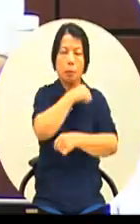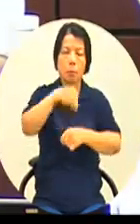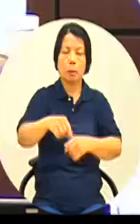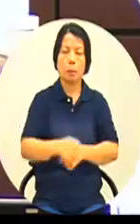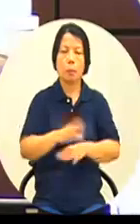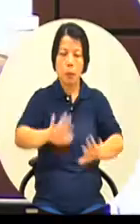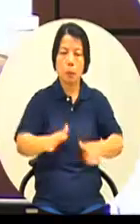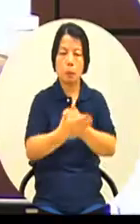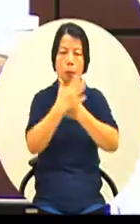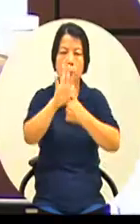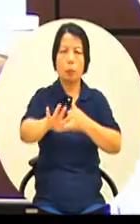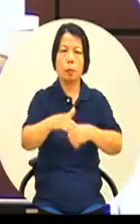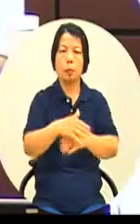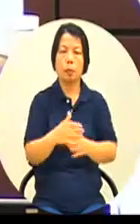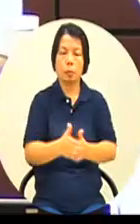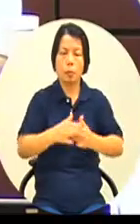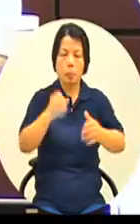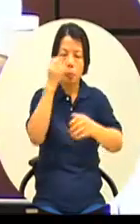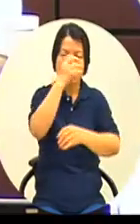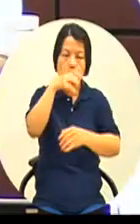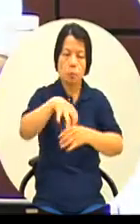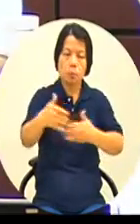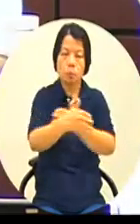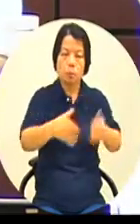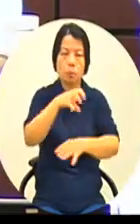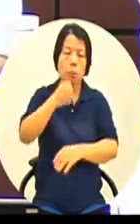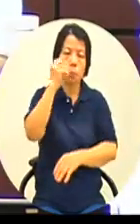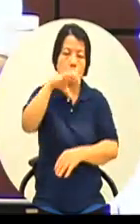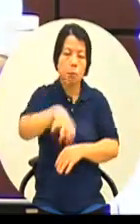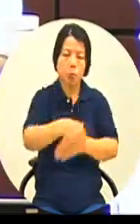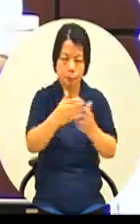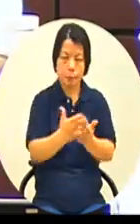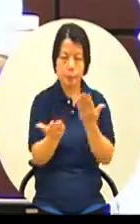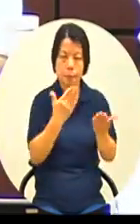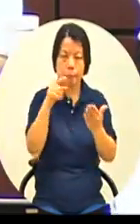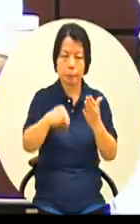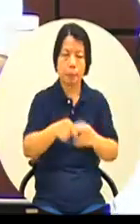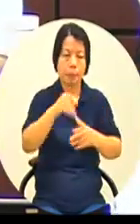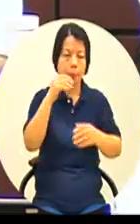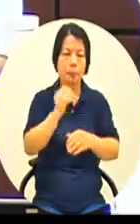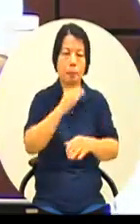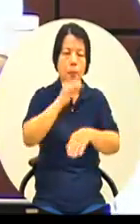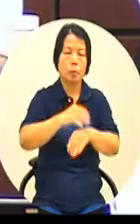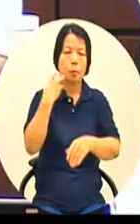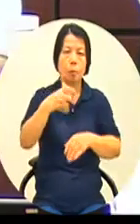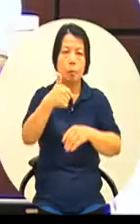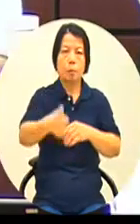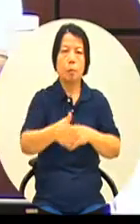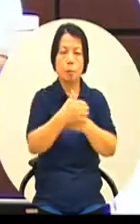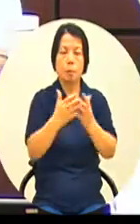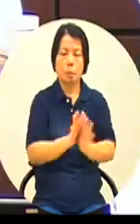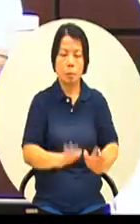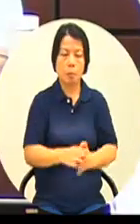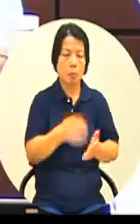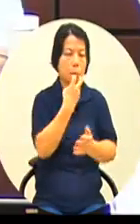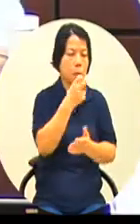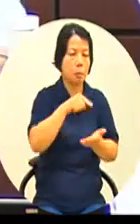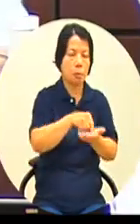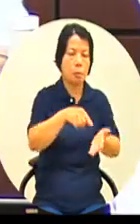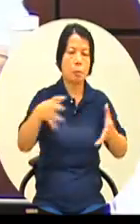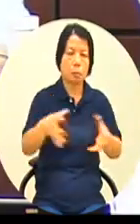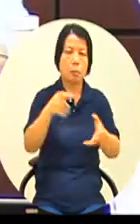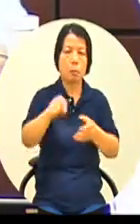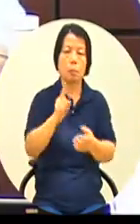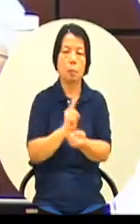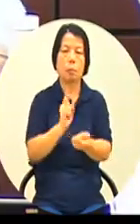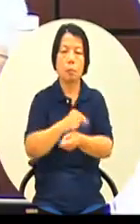用的。所以这个部分呢，交通部观光局也非常清楚这个效益，所以我们会持续希望能够跟中央一起来努力，对于